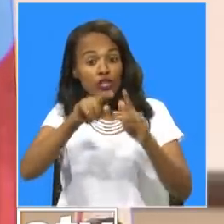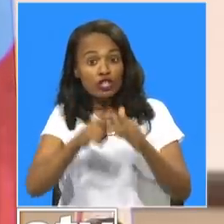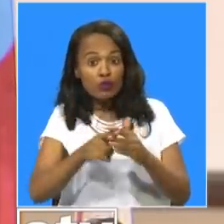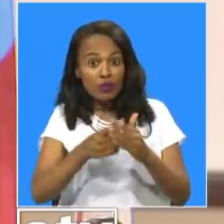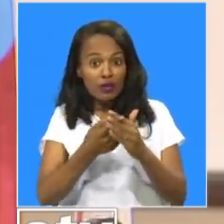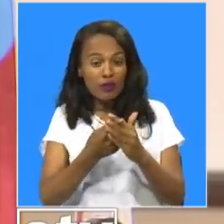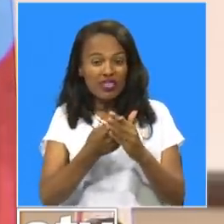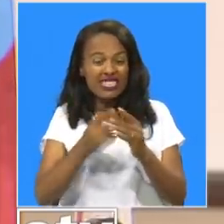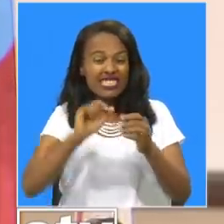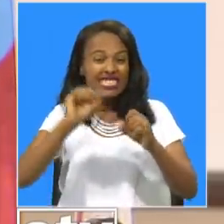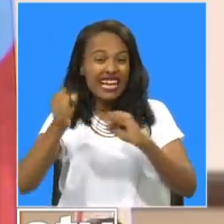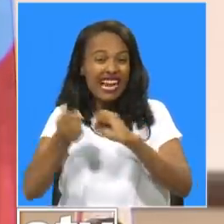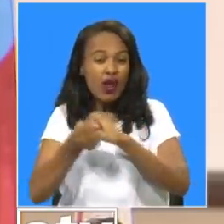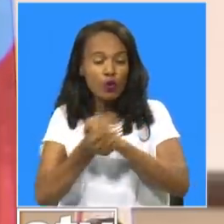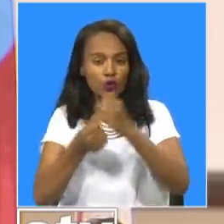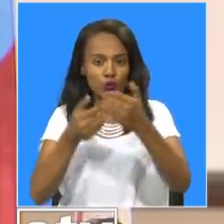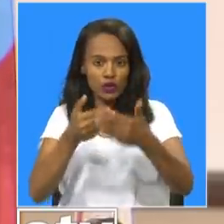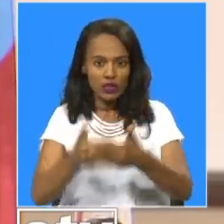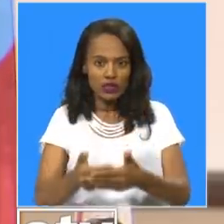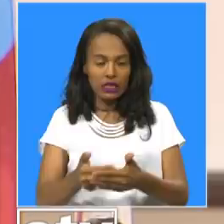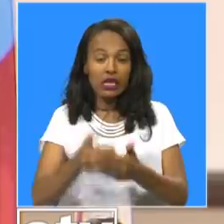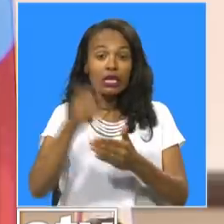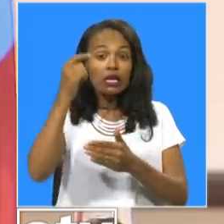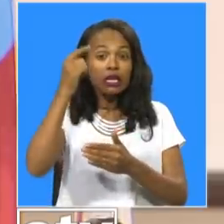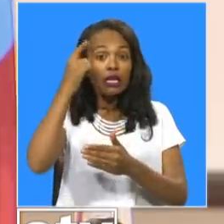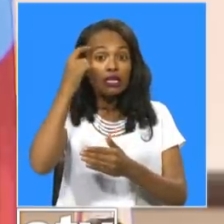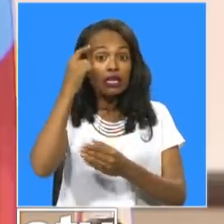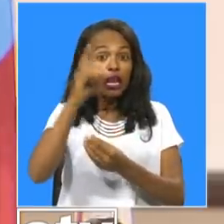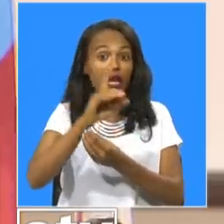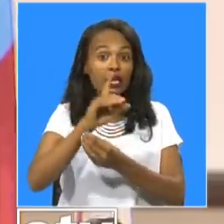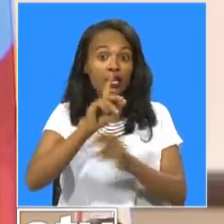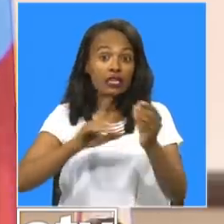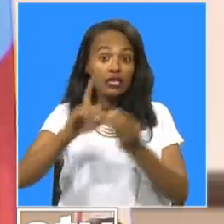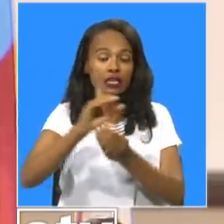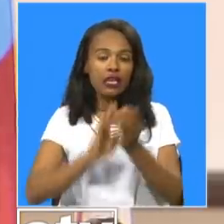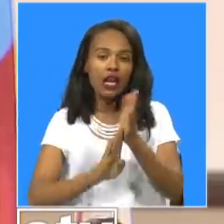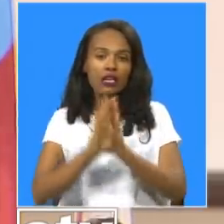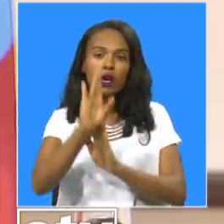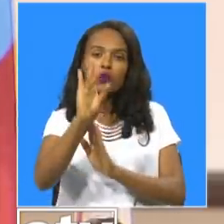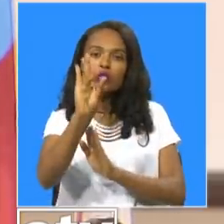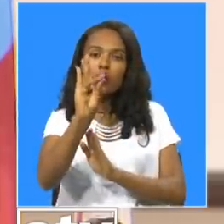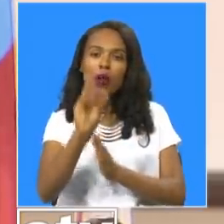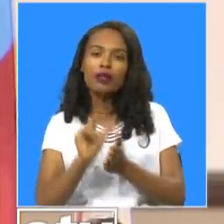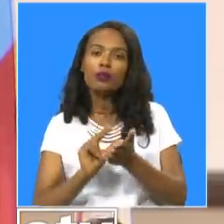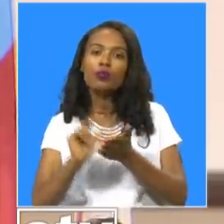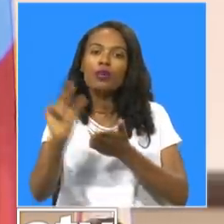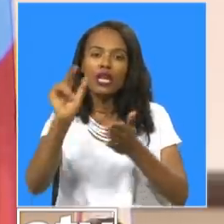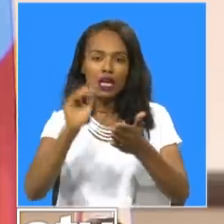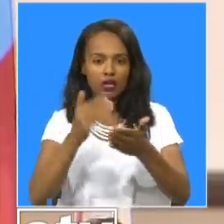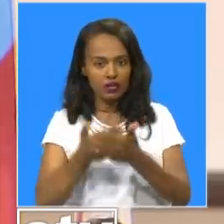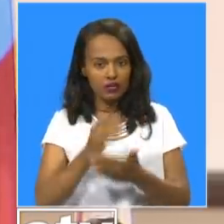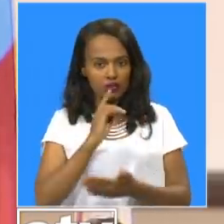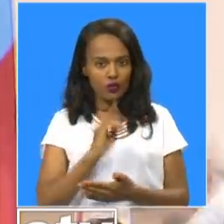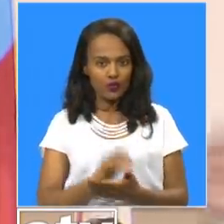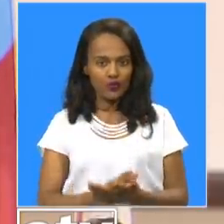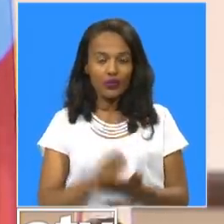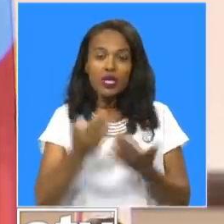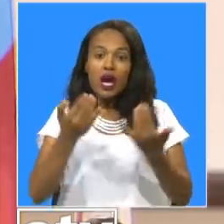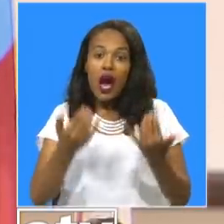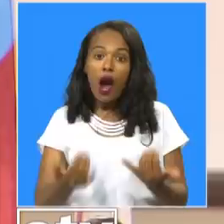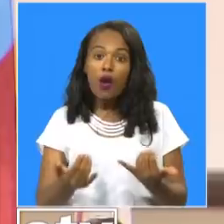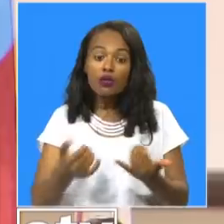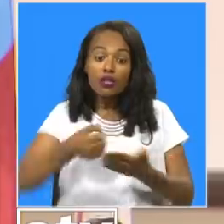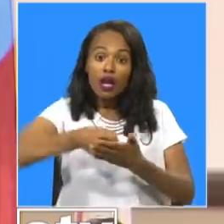ከተጀመረበት እስከ ለውጡ ድረስ የትግራይ ክልል ያደገው 7 ቢሊዮን ድረስ ነው። አሁን